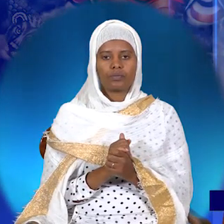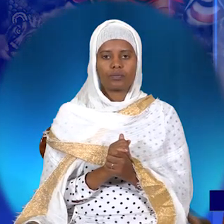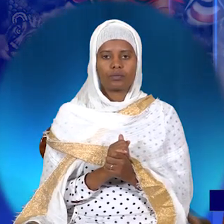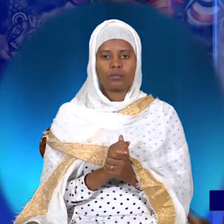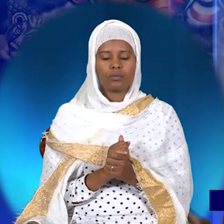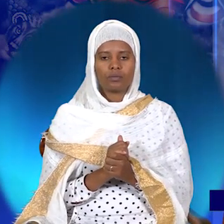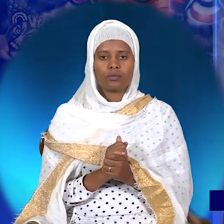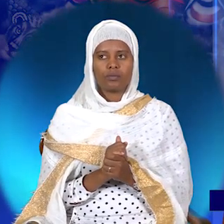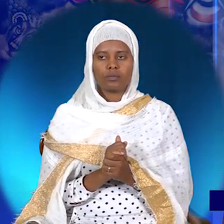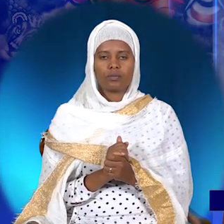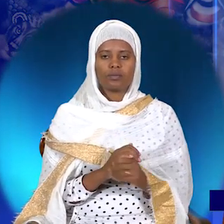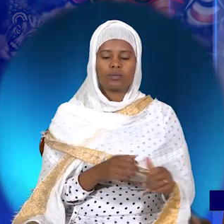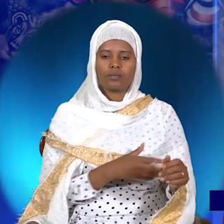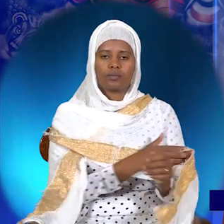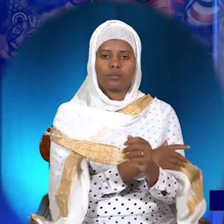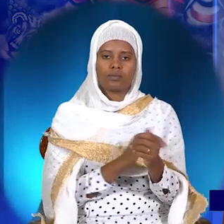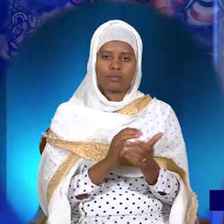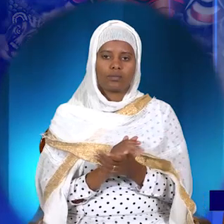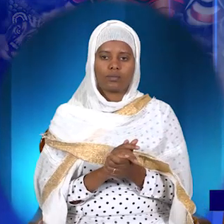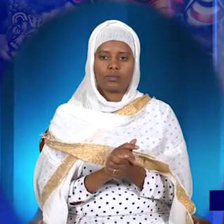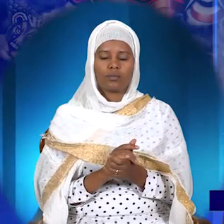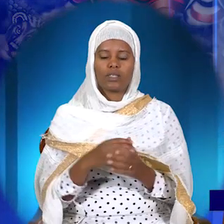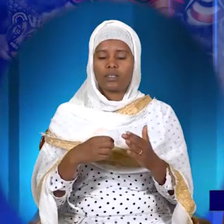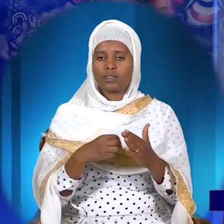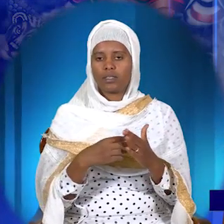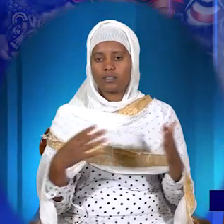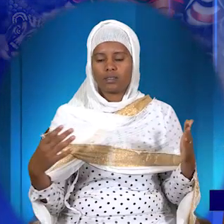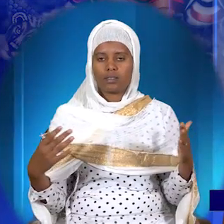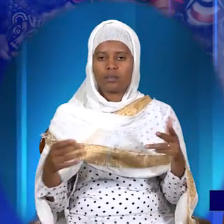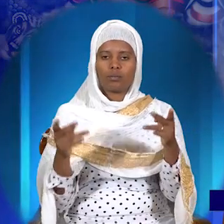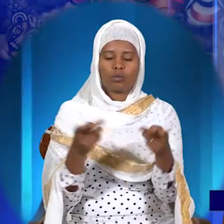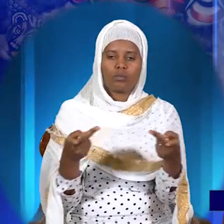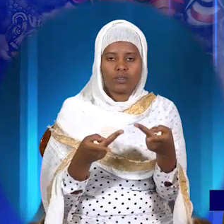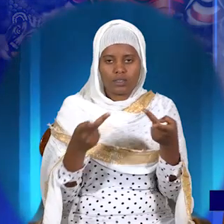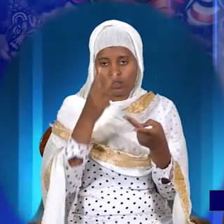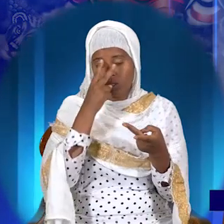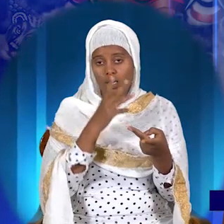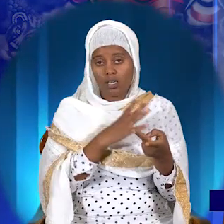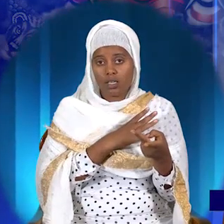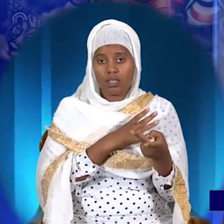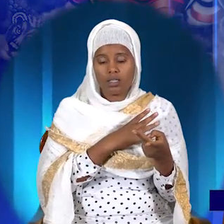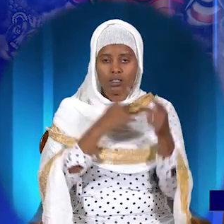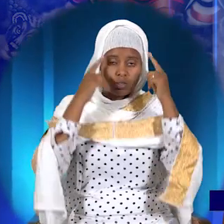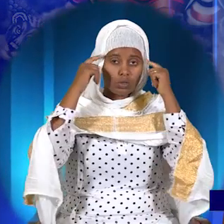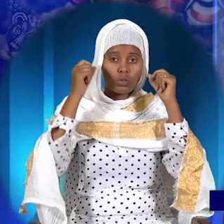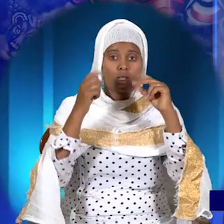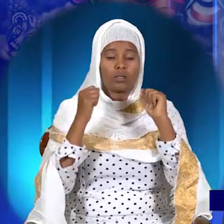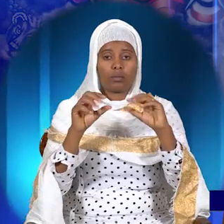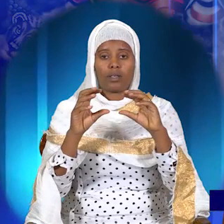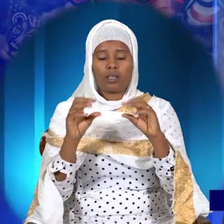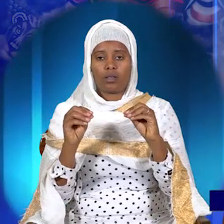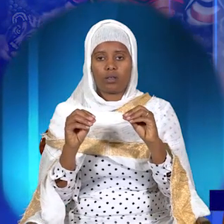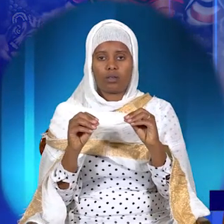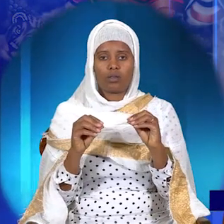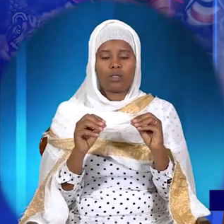ኣይወልድን ኣየስርጽን ከም ወልድ ድማ ኣይውለድን እዩ ስለዚ በዚ መንፅር እዚ ነዚ እናስተውዓልና